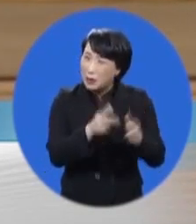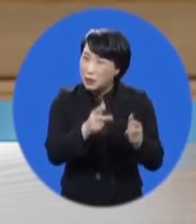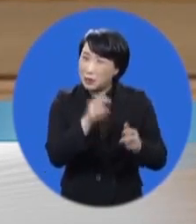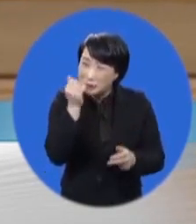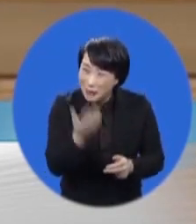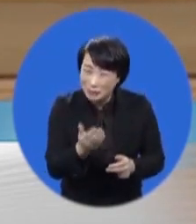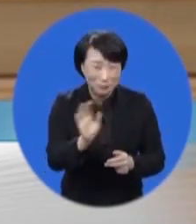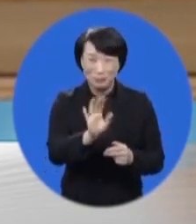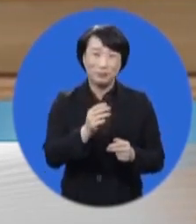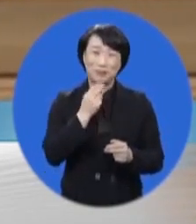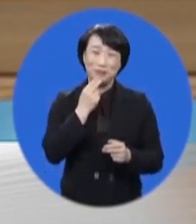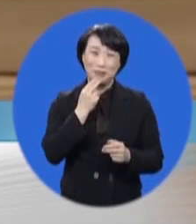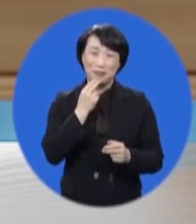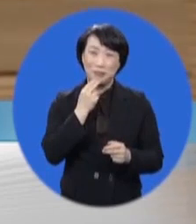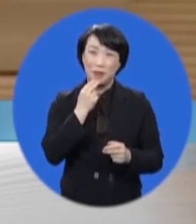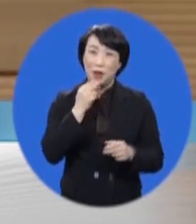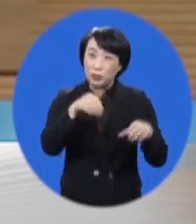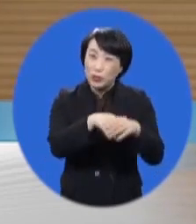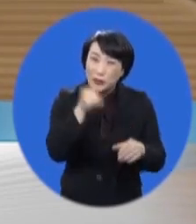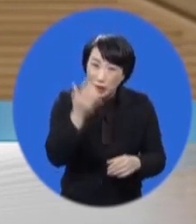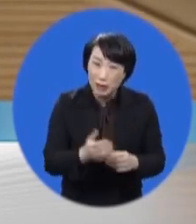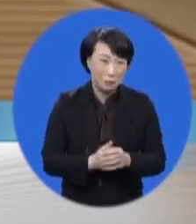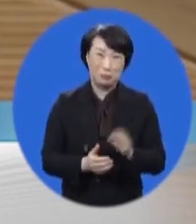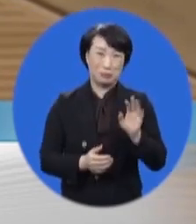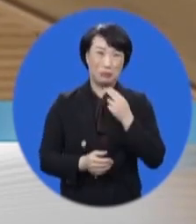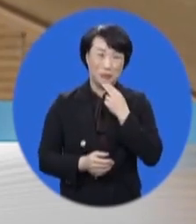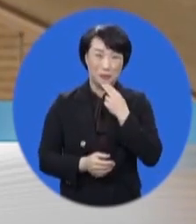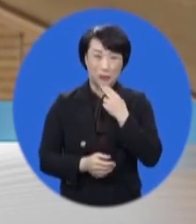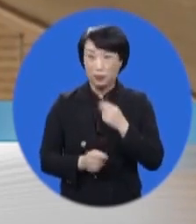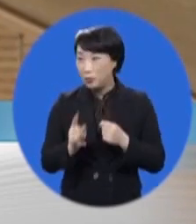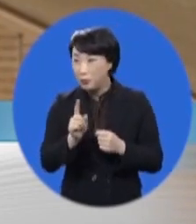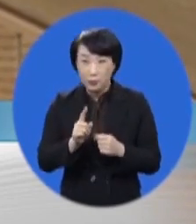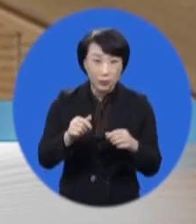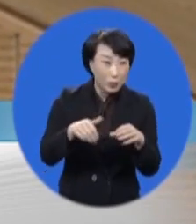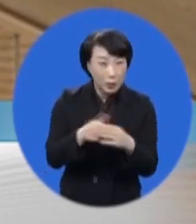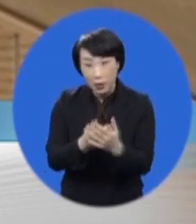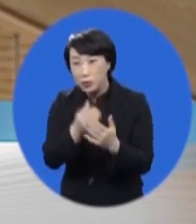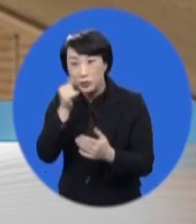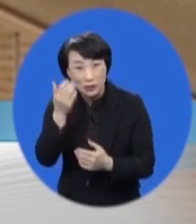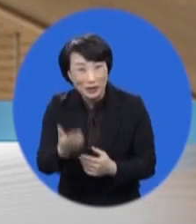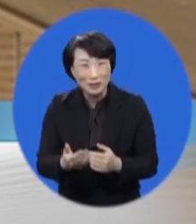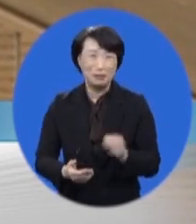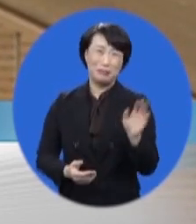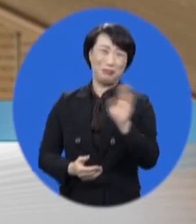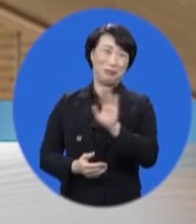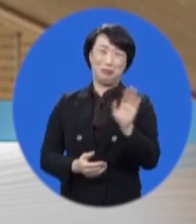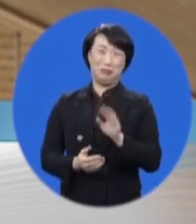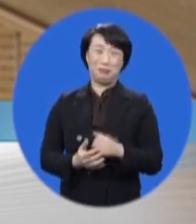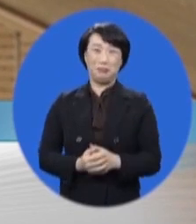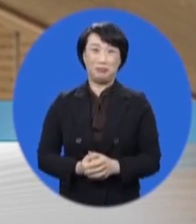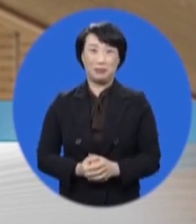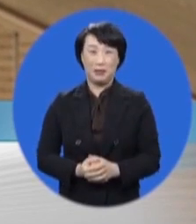있으며 무슨 문화가 있으며 어디 문명이 있다고 말할 수